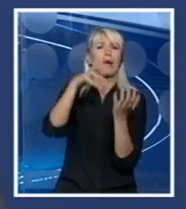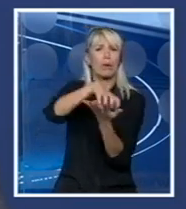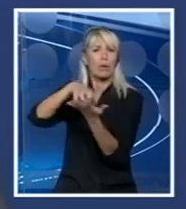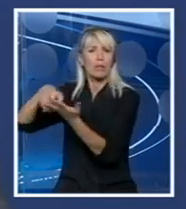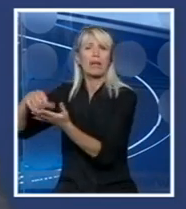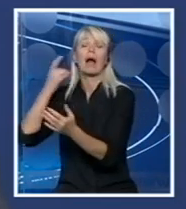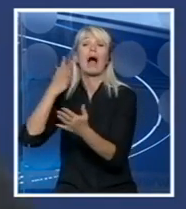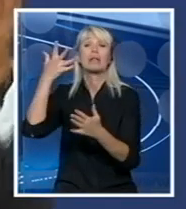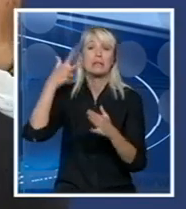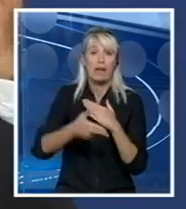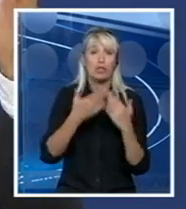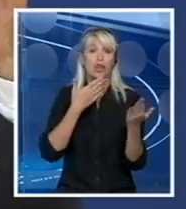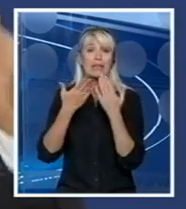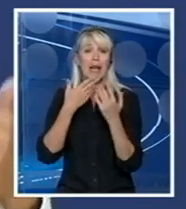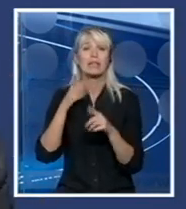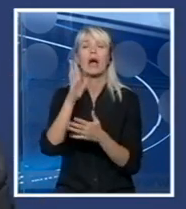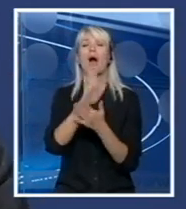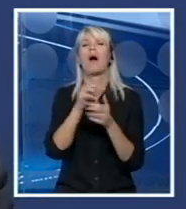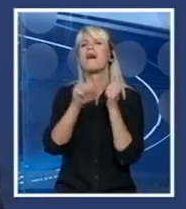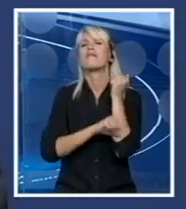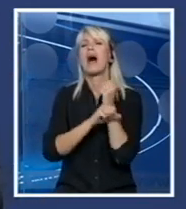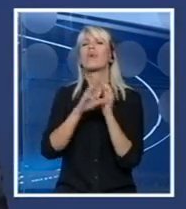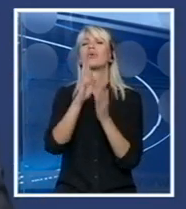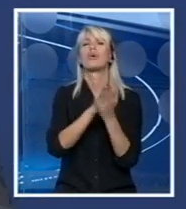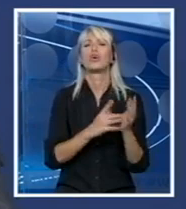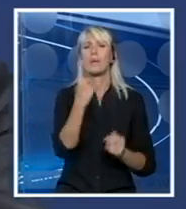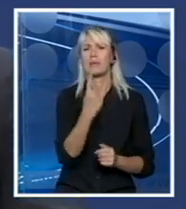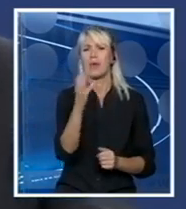sastanke s njima. Pošto oni počinju nastav 1. oktobra, pa tu imamo distancu.